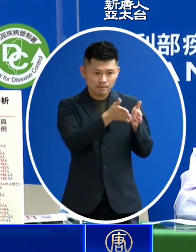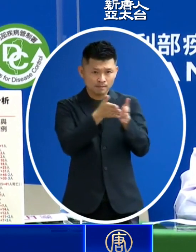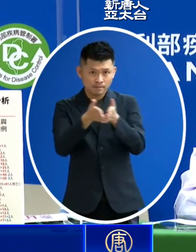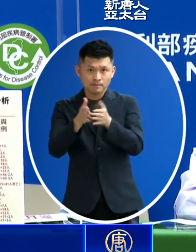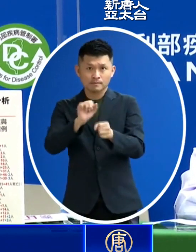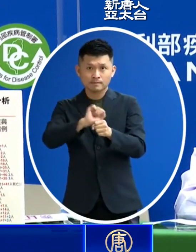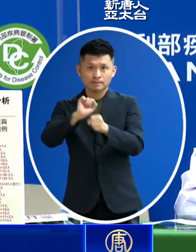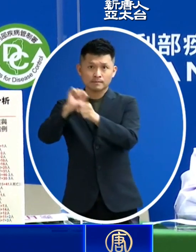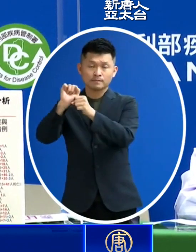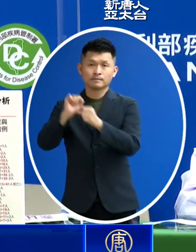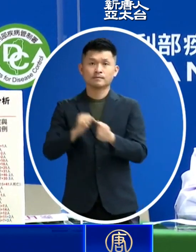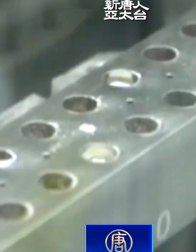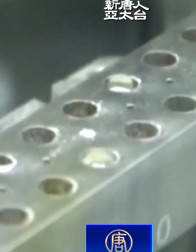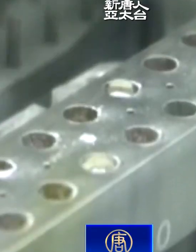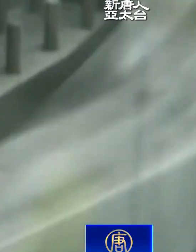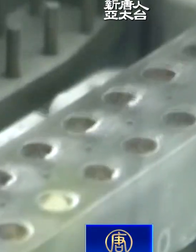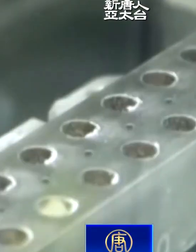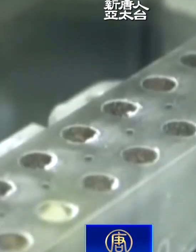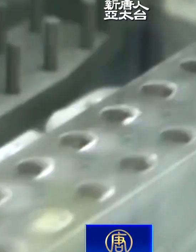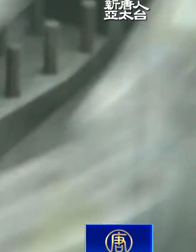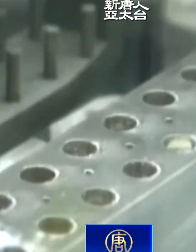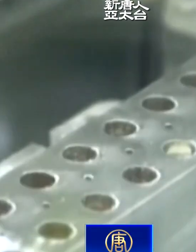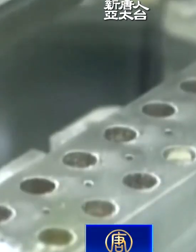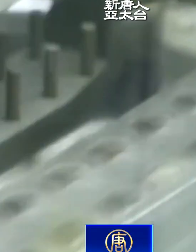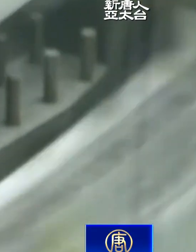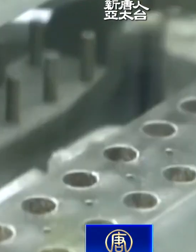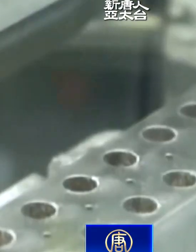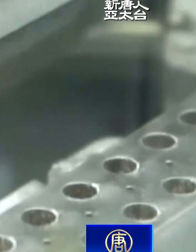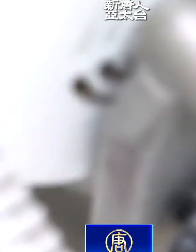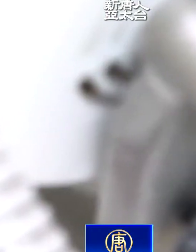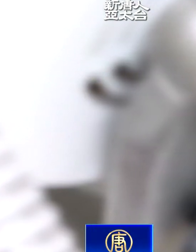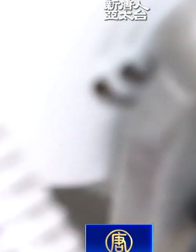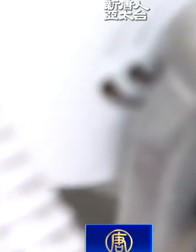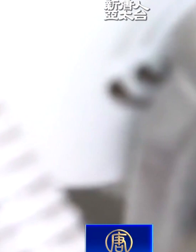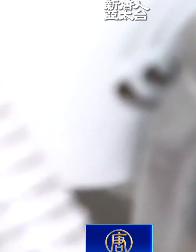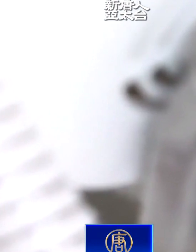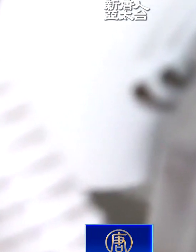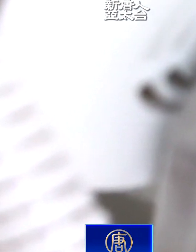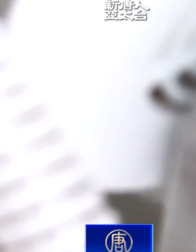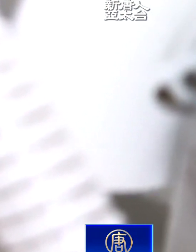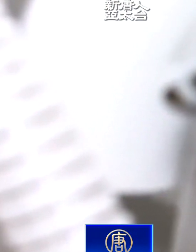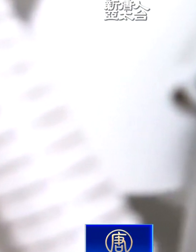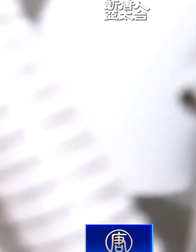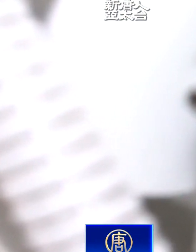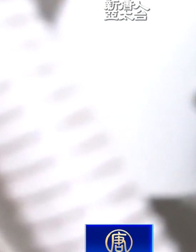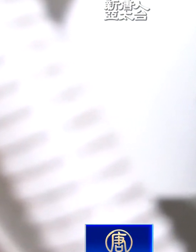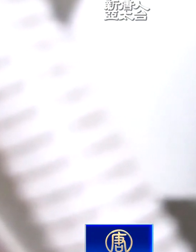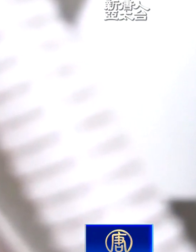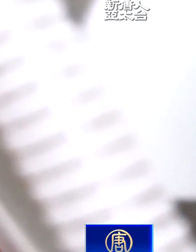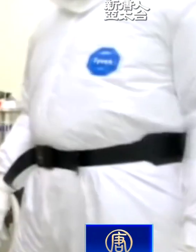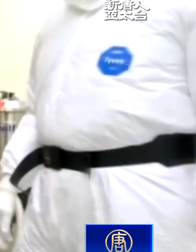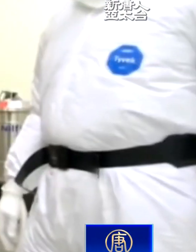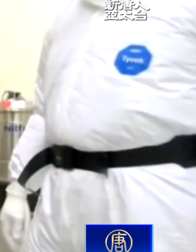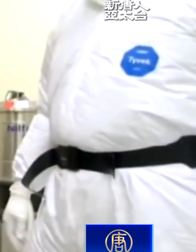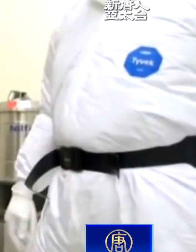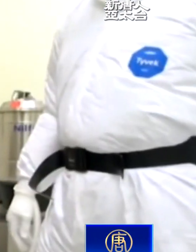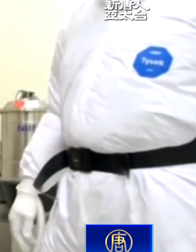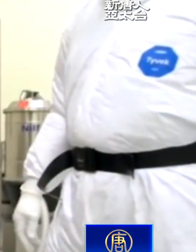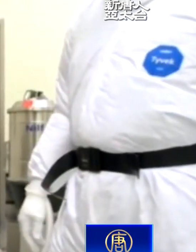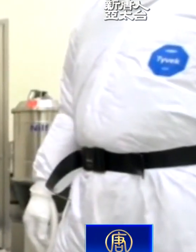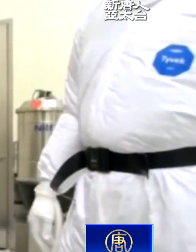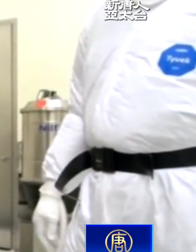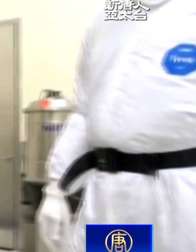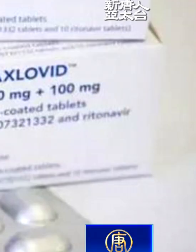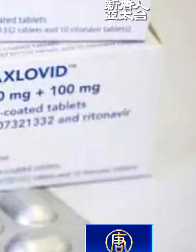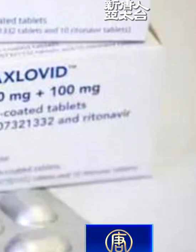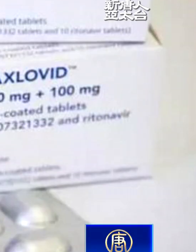样能够把量能扩大来。 至于口服药物的部分，陈时中表示，台湾目前储备的比例不算低，而因